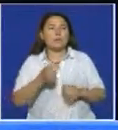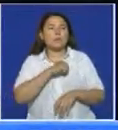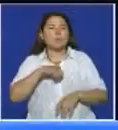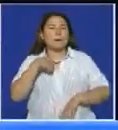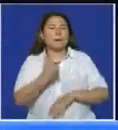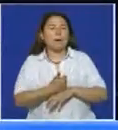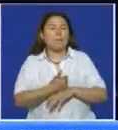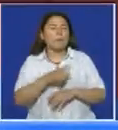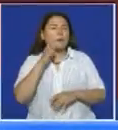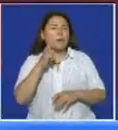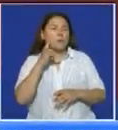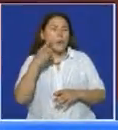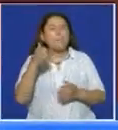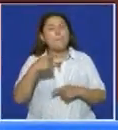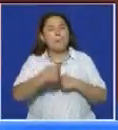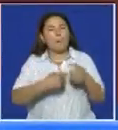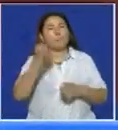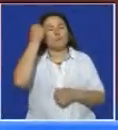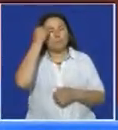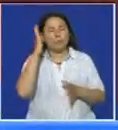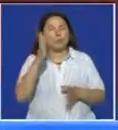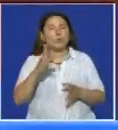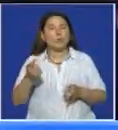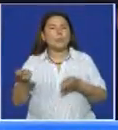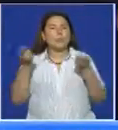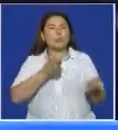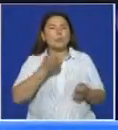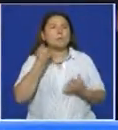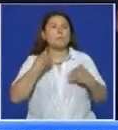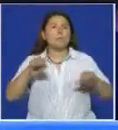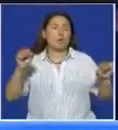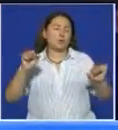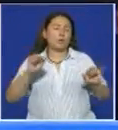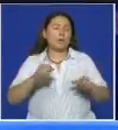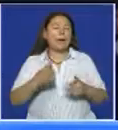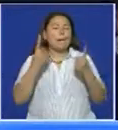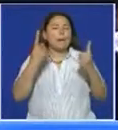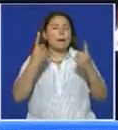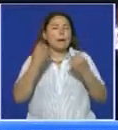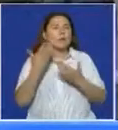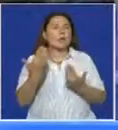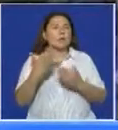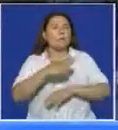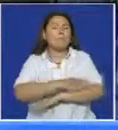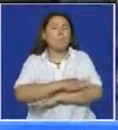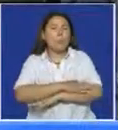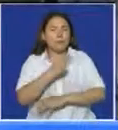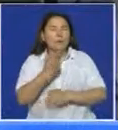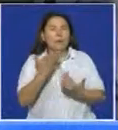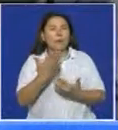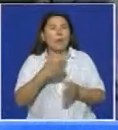то что молодое поколение всегда будет помнить подвиг тех кто принес нам долгожданную победу великий подвиг фронтовиков их стойкость мужество и